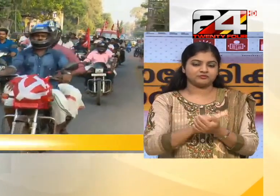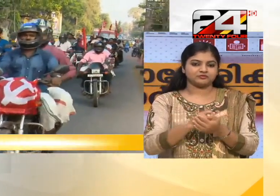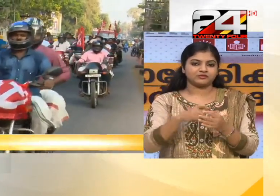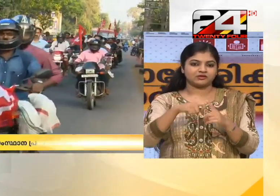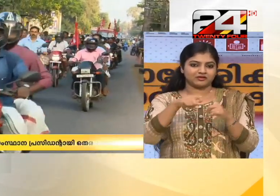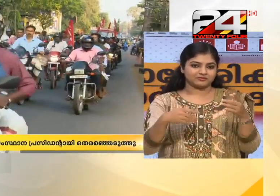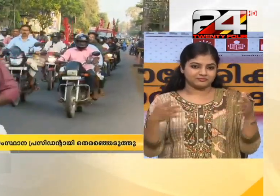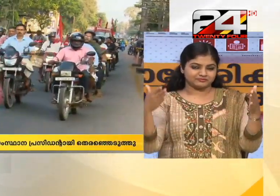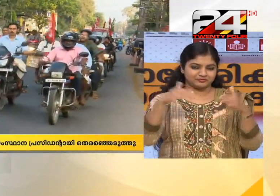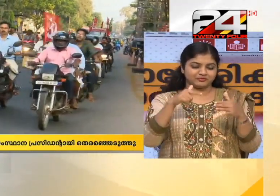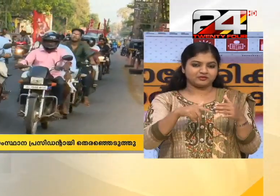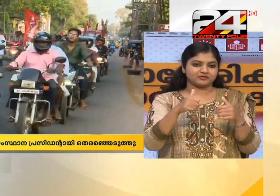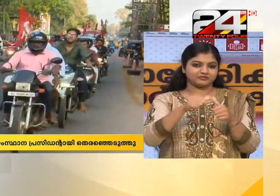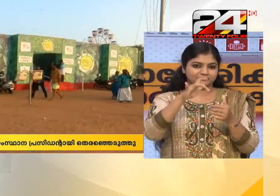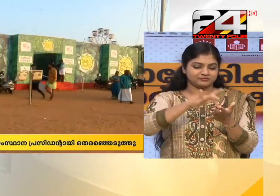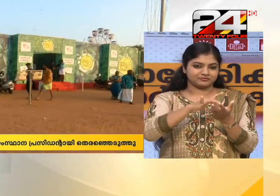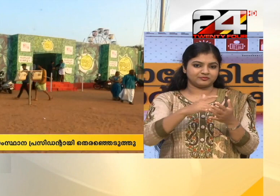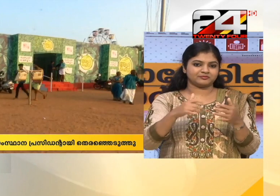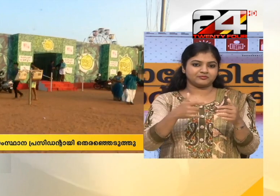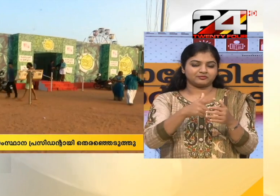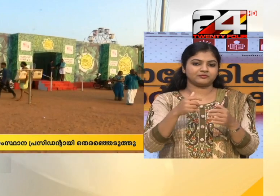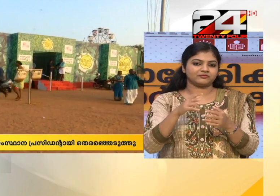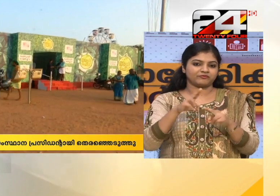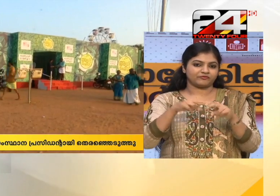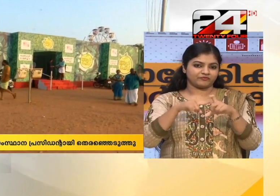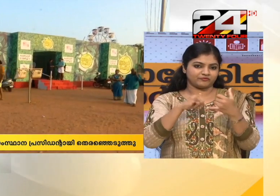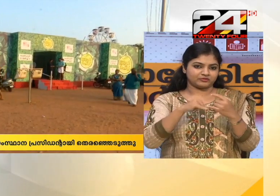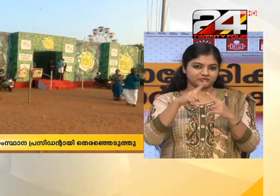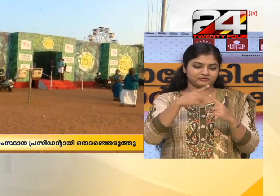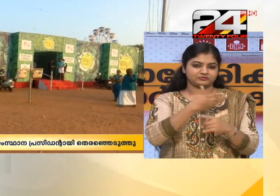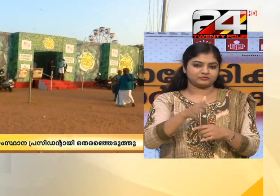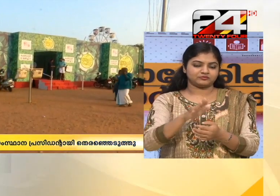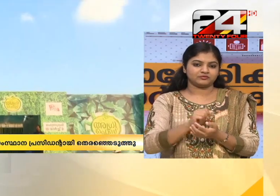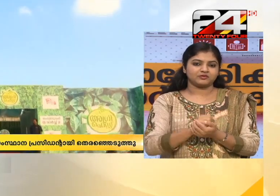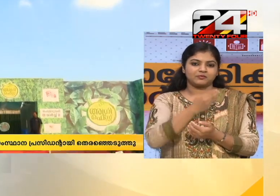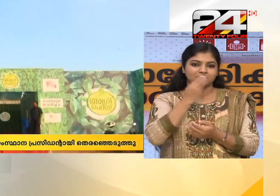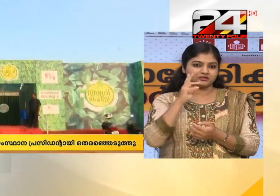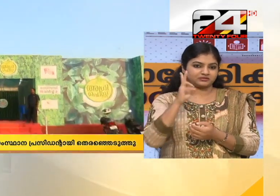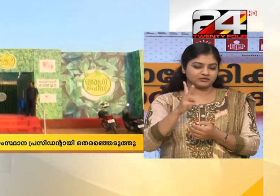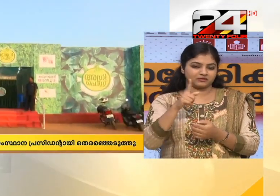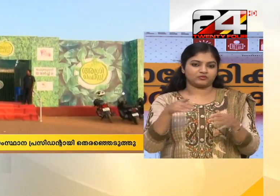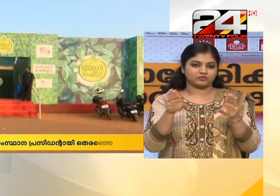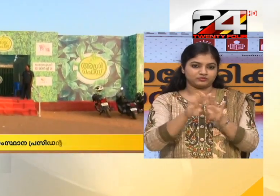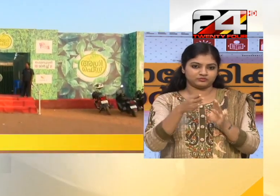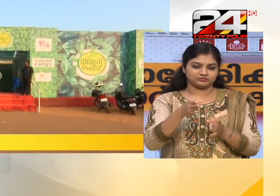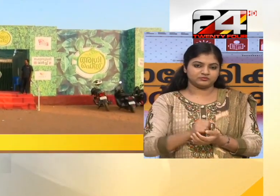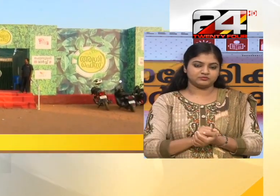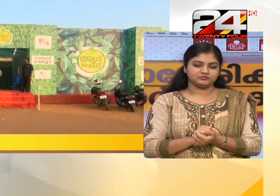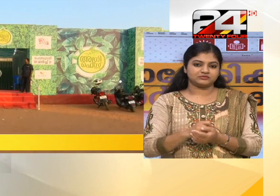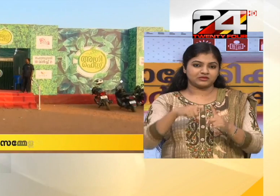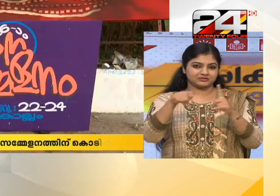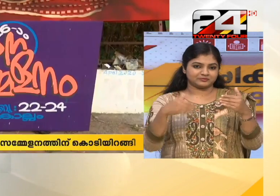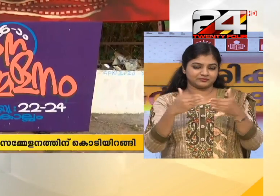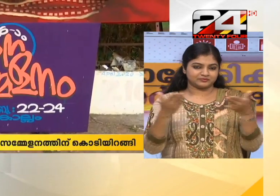ഭാഗമായി ആശ്രാമം മൈതാനത്ത് ആരംഭിച്ച അഗ്രിഫെസ്റ്റ് തുടരുകയാണ്. March 2 അഗ്രിഫെസ്റ്റ് സമാപിക്കുക. സംസ്ഥാന സമ്മേളനത്തിൽ